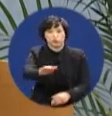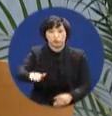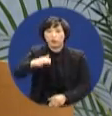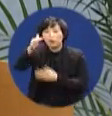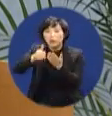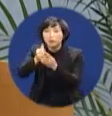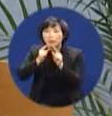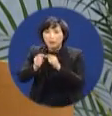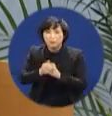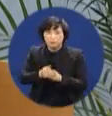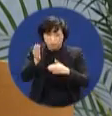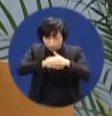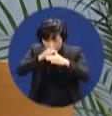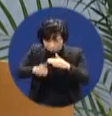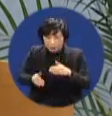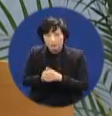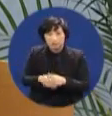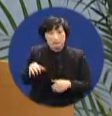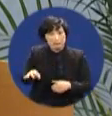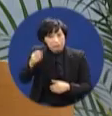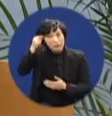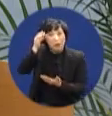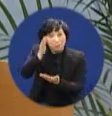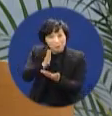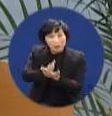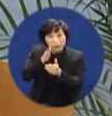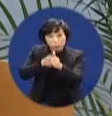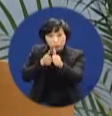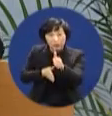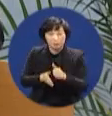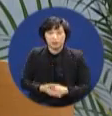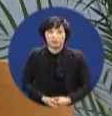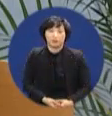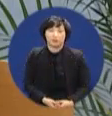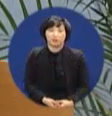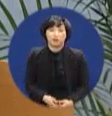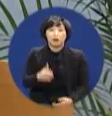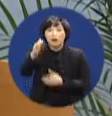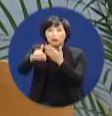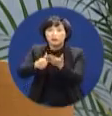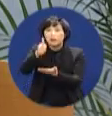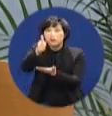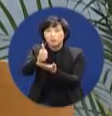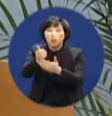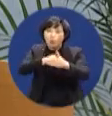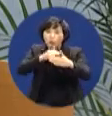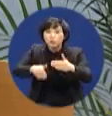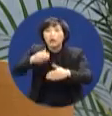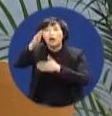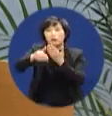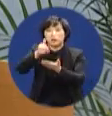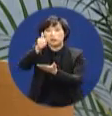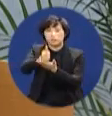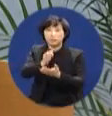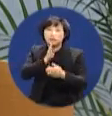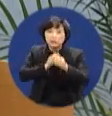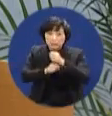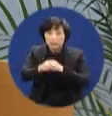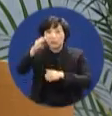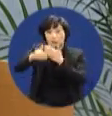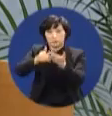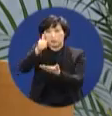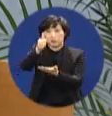하나님 말씀을 절대 경홀히 여겨서는 안 된다. 그러므로 하나님은 공의의 하나님이요 진리의